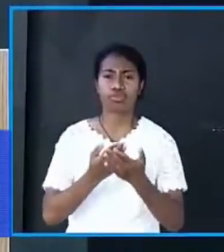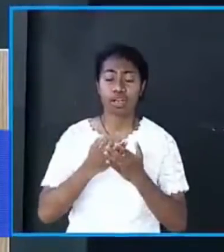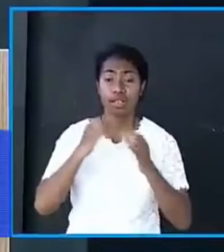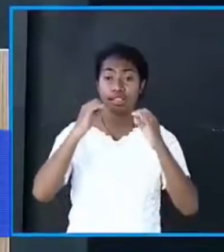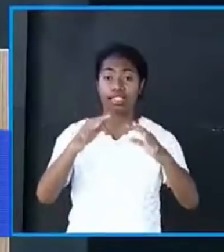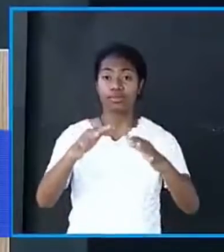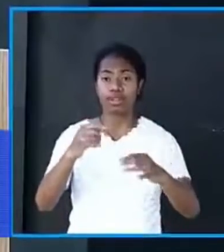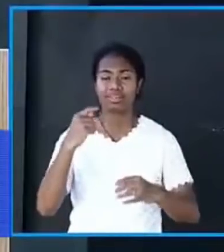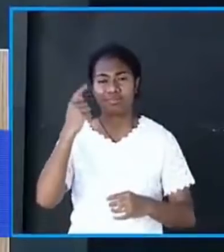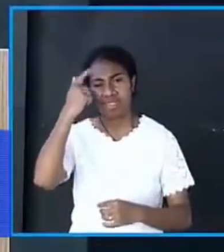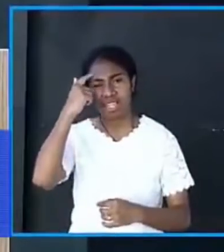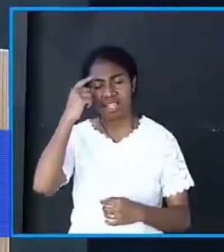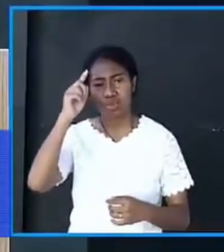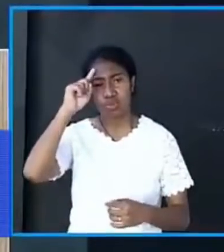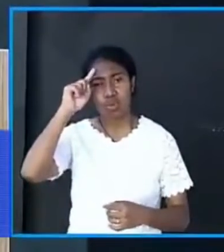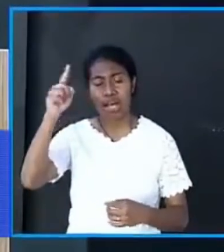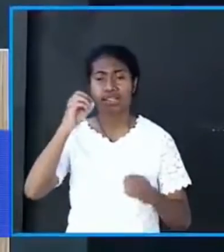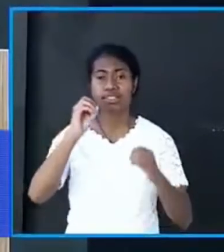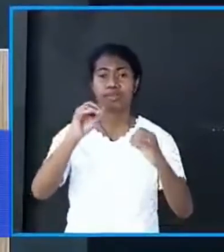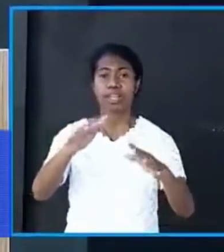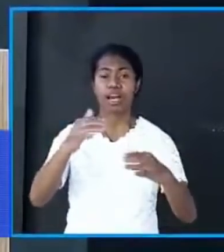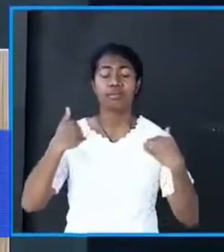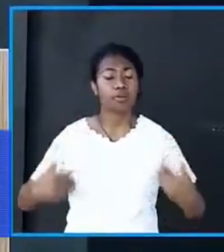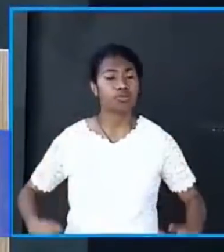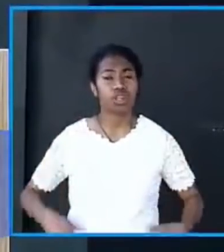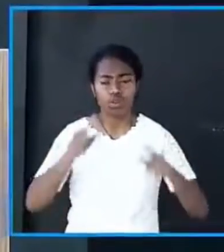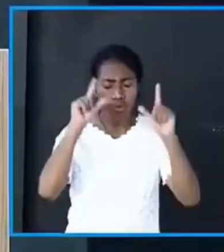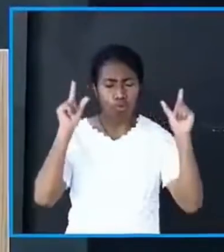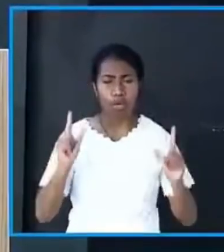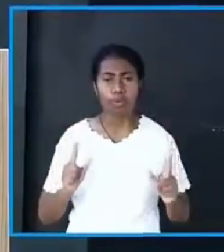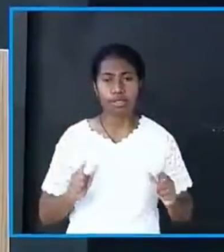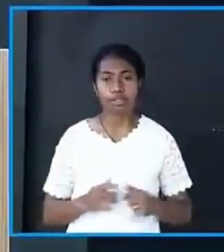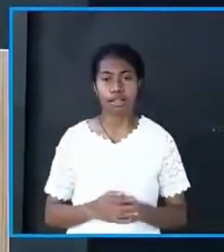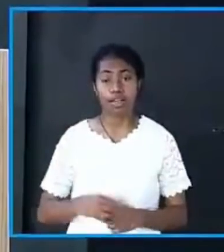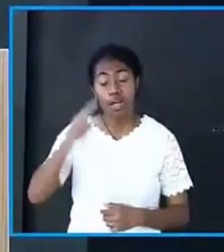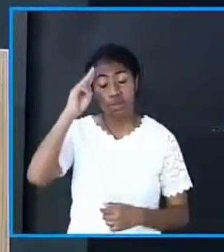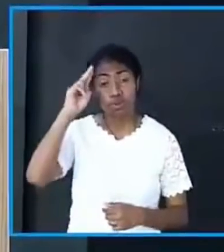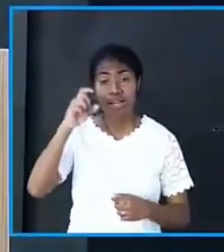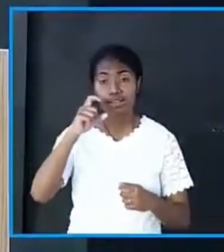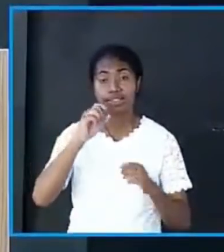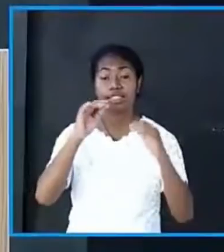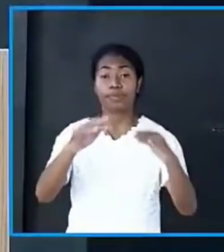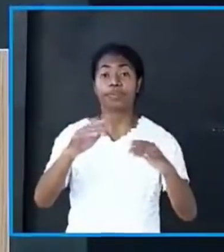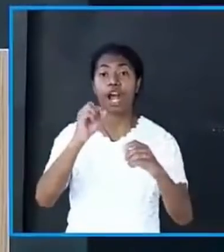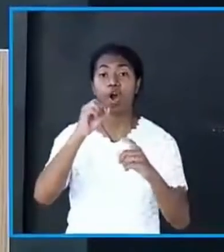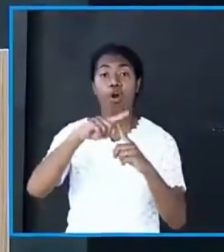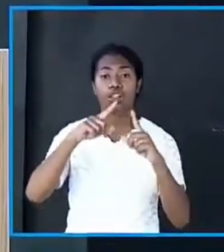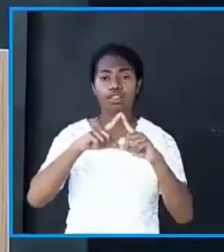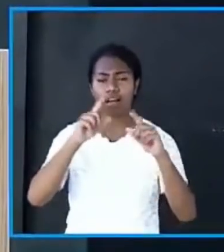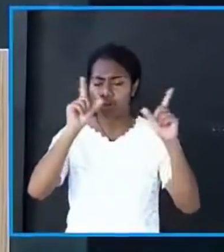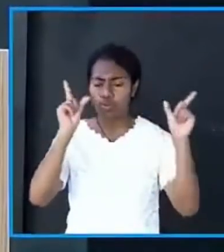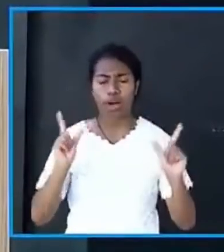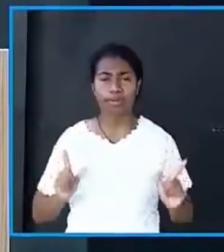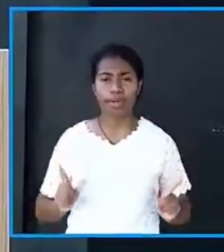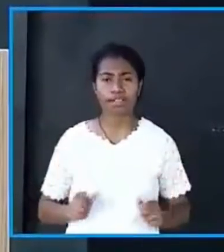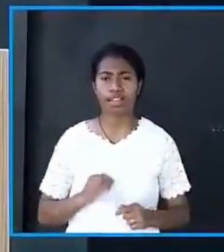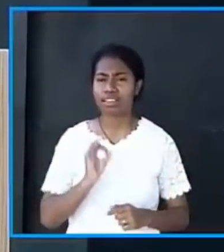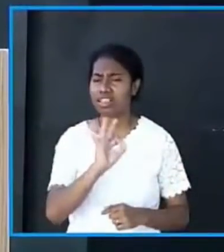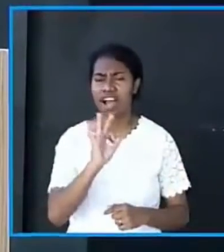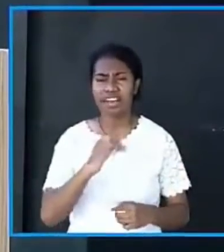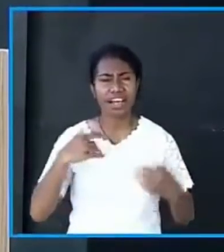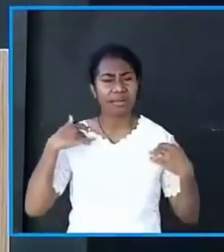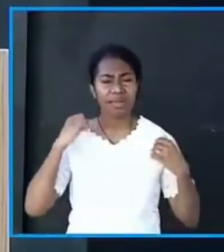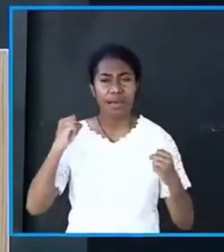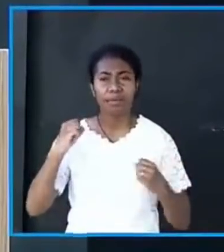luar biasa pencipta mata kita luar biasa Tuhan ciptakan otak kita luar biasa tidak ada kamera lebih hebat dari kamera